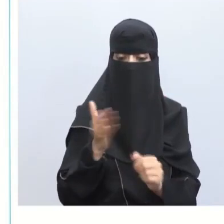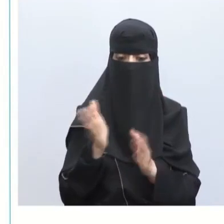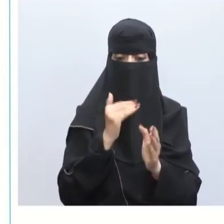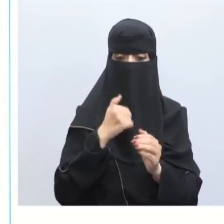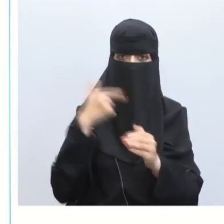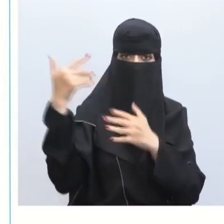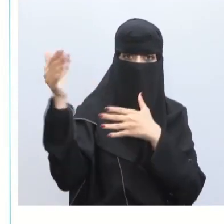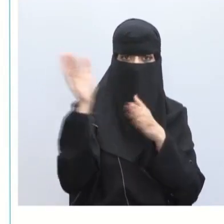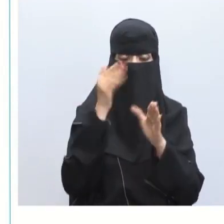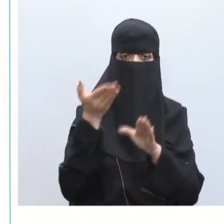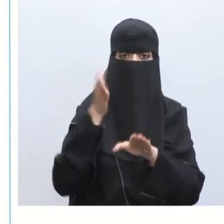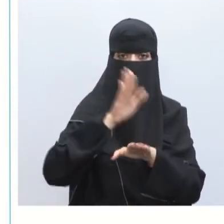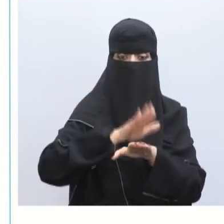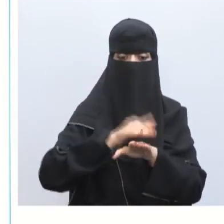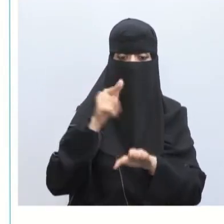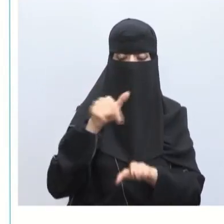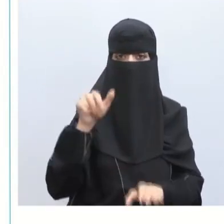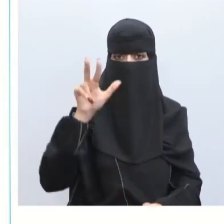الرياح على